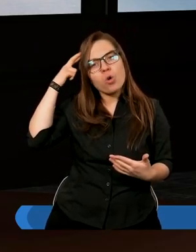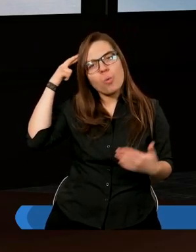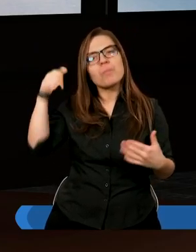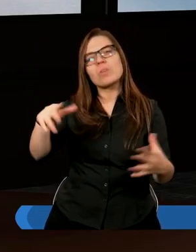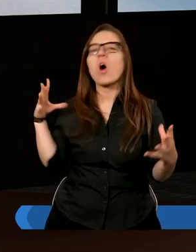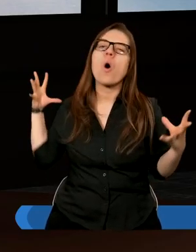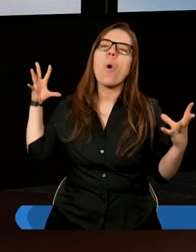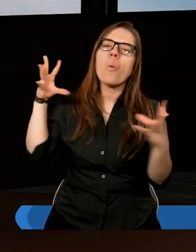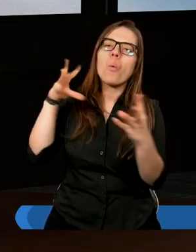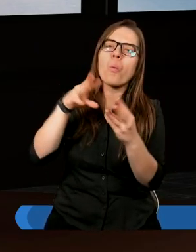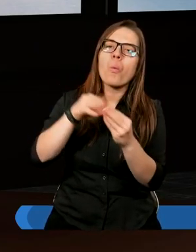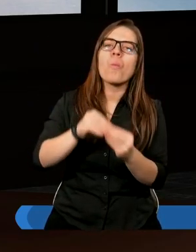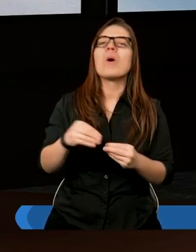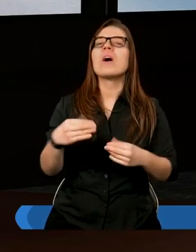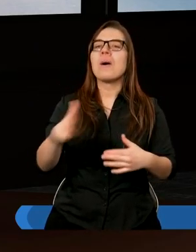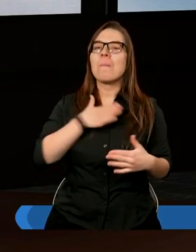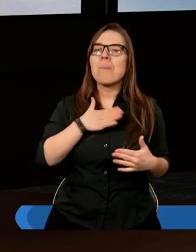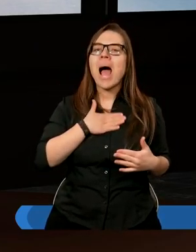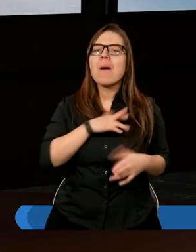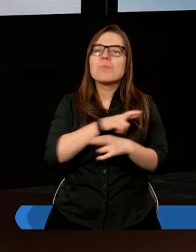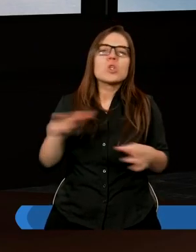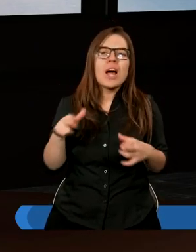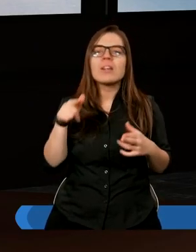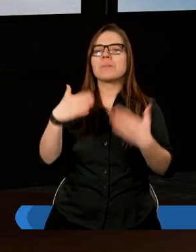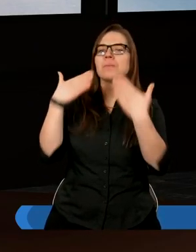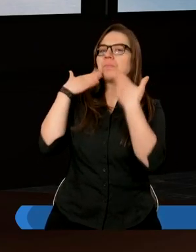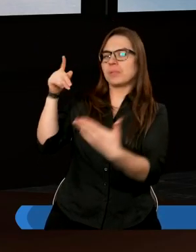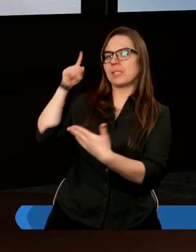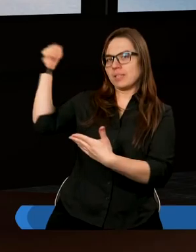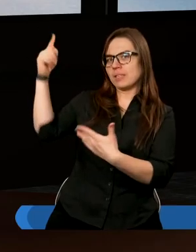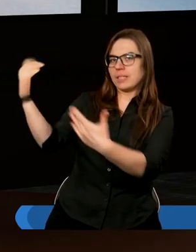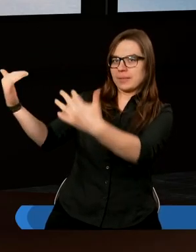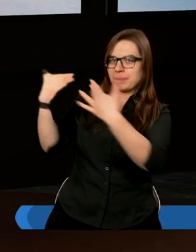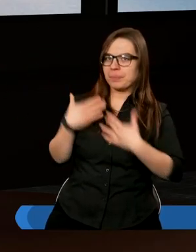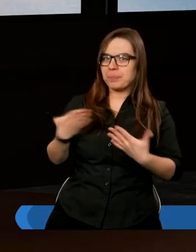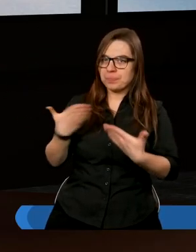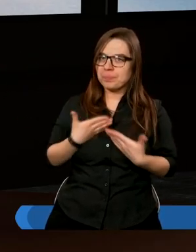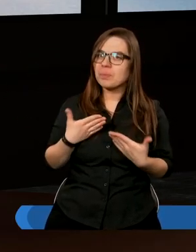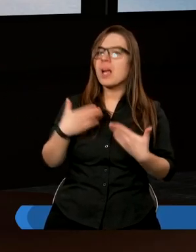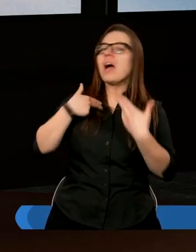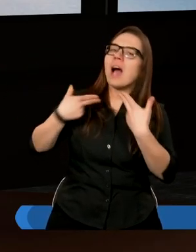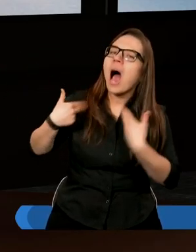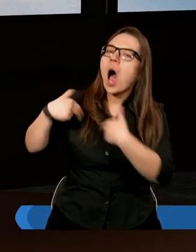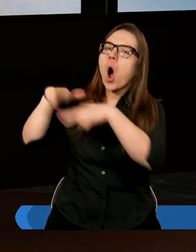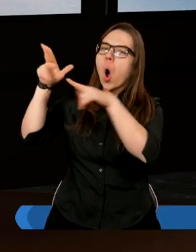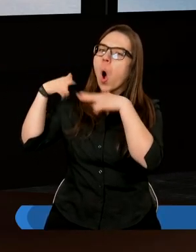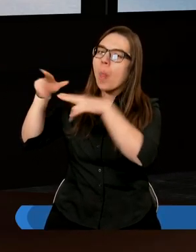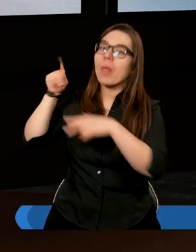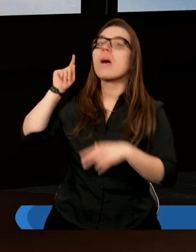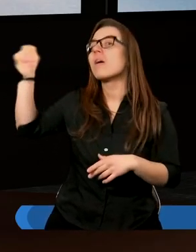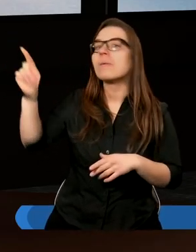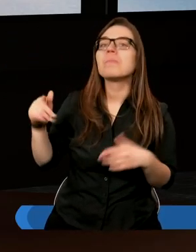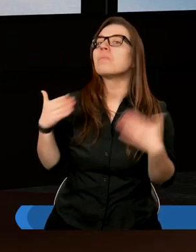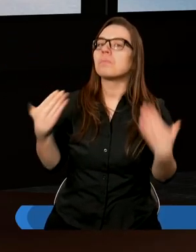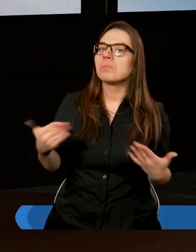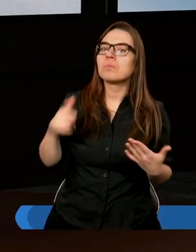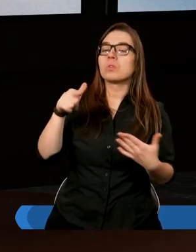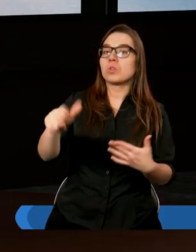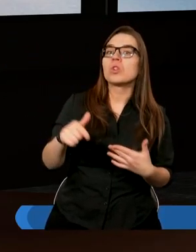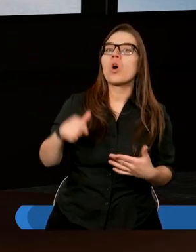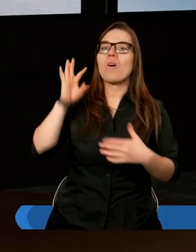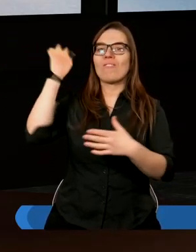wszystko, co posiadamy, należy do Ciebie. I jeżeli oddajemy cokolwiek, to to jest